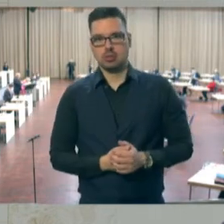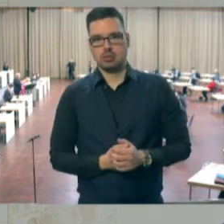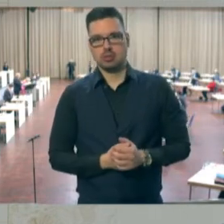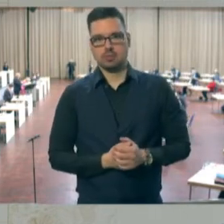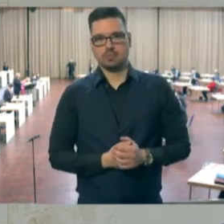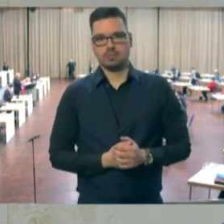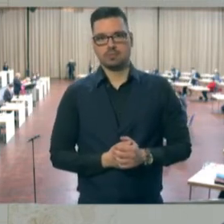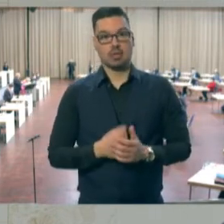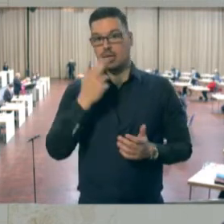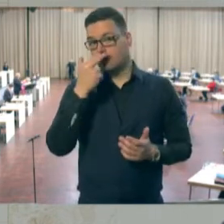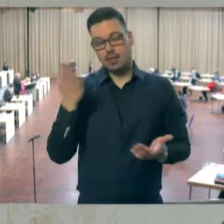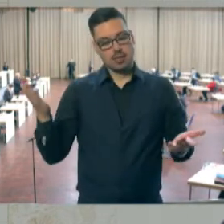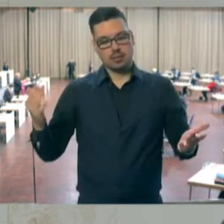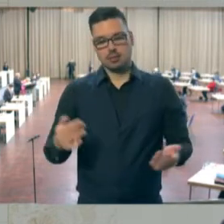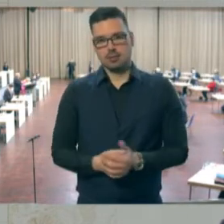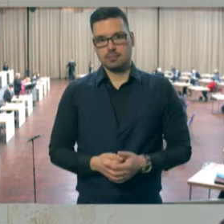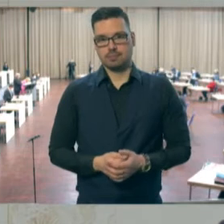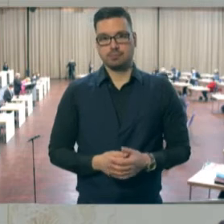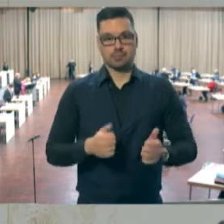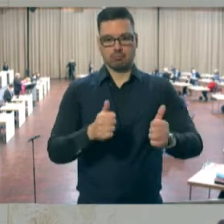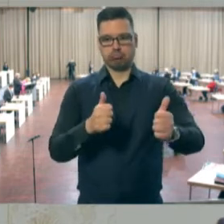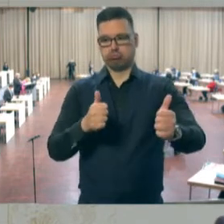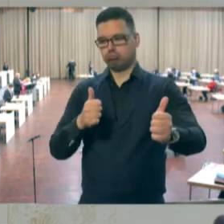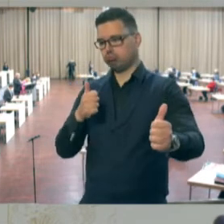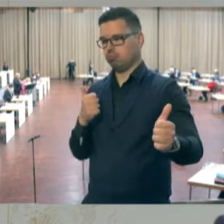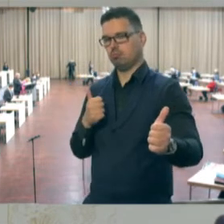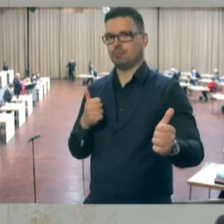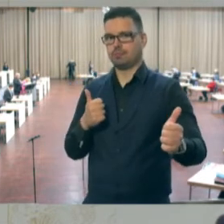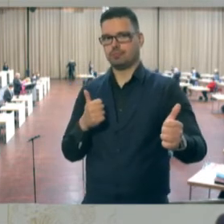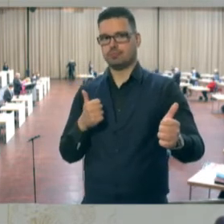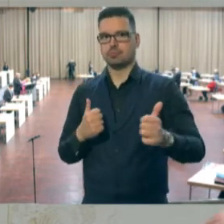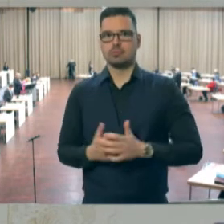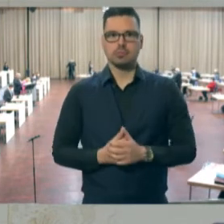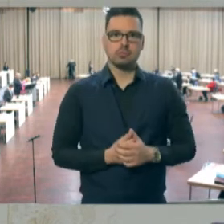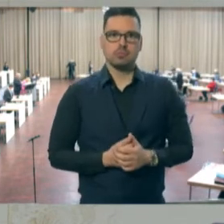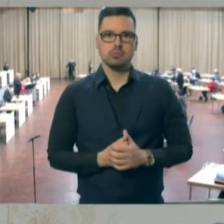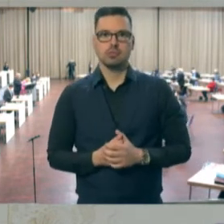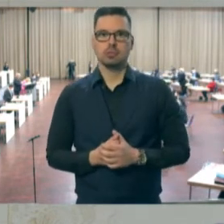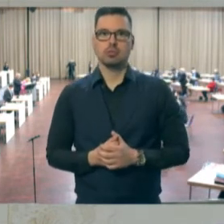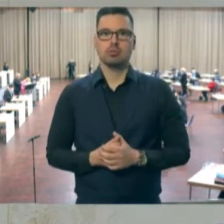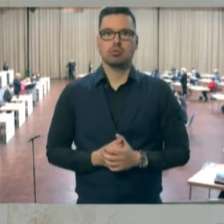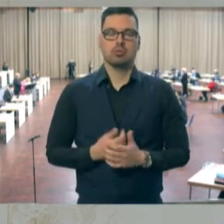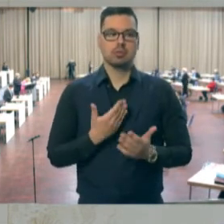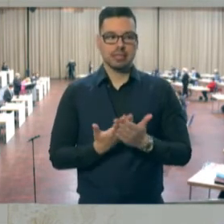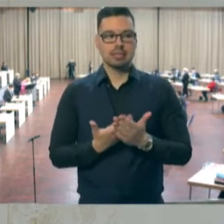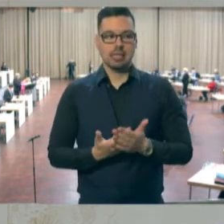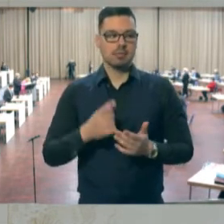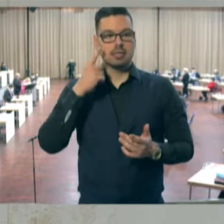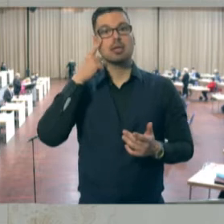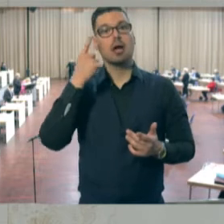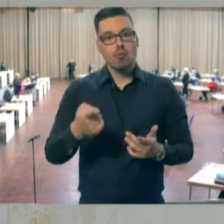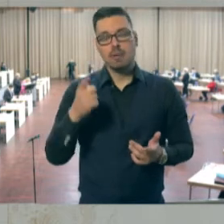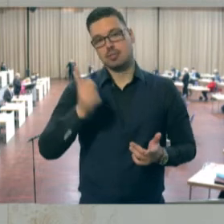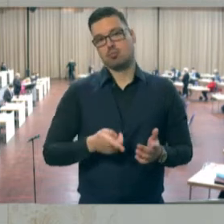alles fehlt. Sie fallen zurück, sie verlernen wieder unsere Sprache. Und auch das alles müssen wir im Auge behalten.